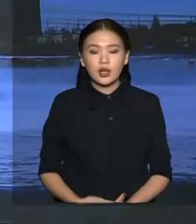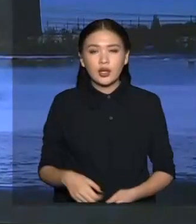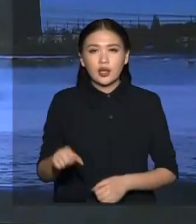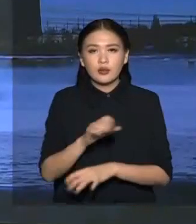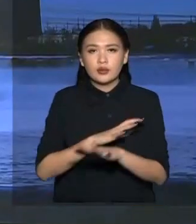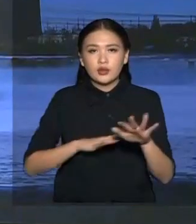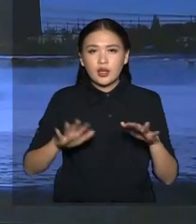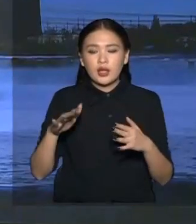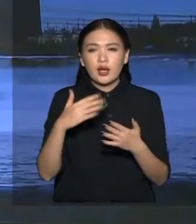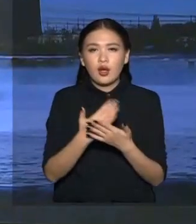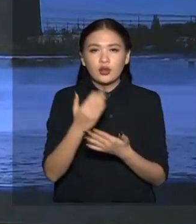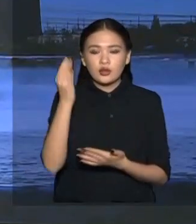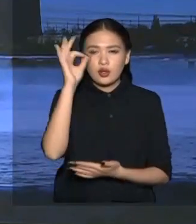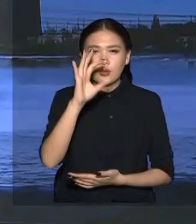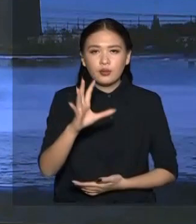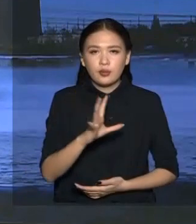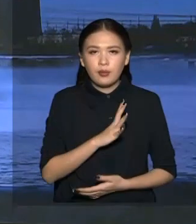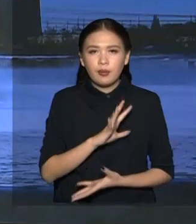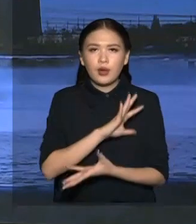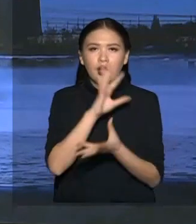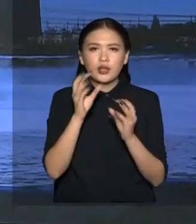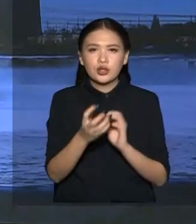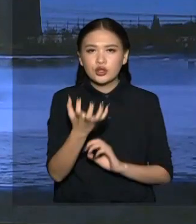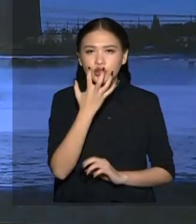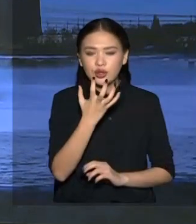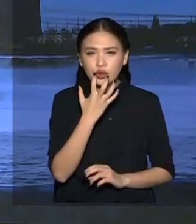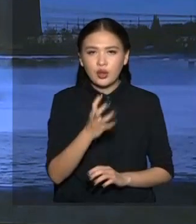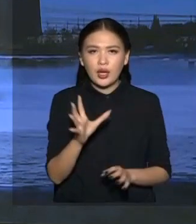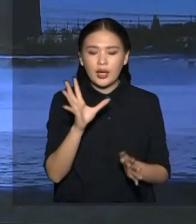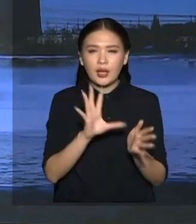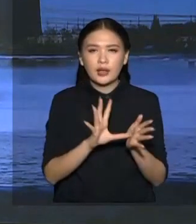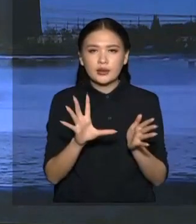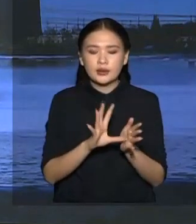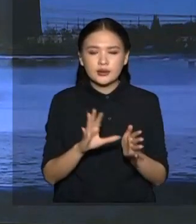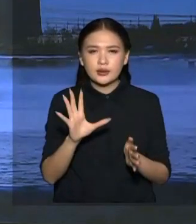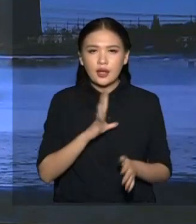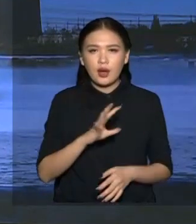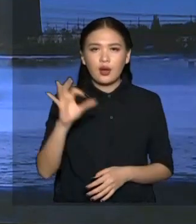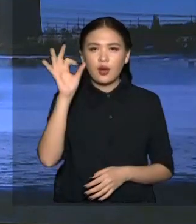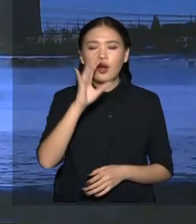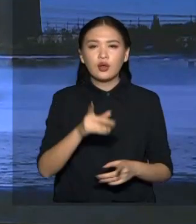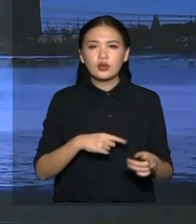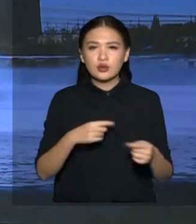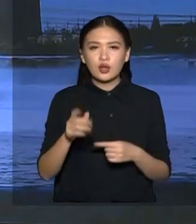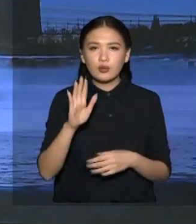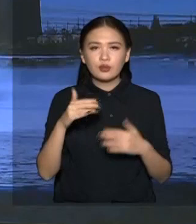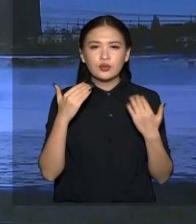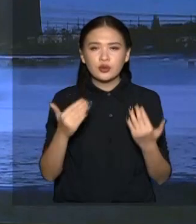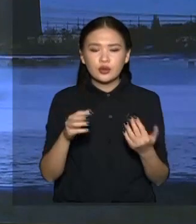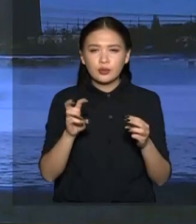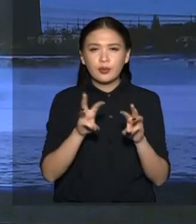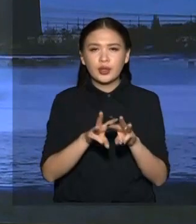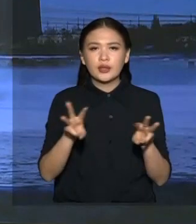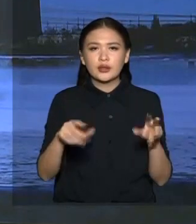Енді ел жаңалықтарына ойыссақ, еліміздегі барлық жылу электр станцияларына техникалық аудит жүргізілетін болды. Бүгін премьер-министр